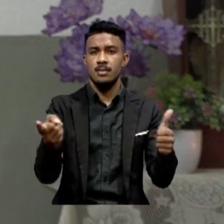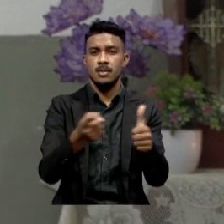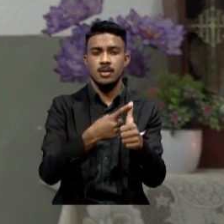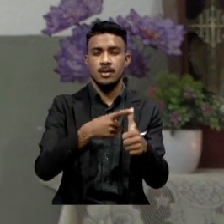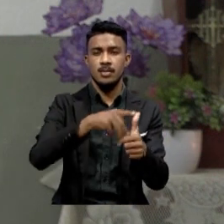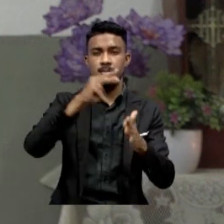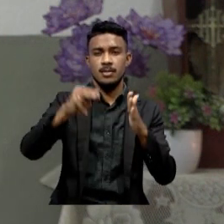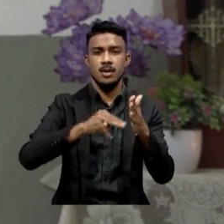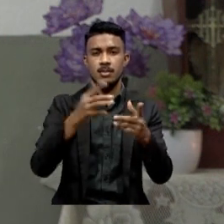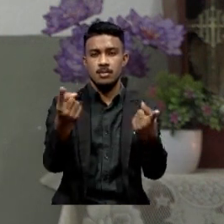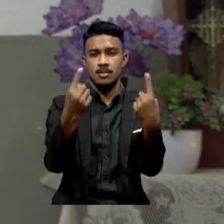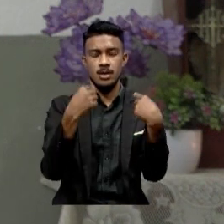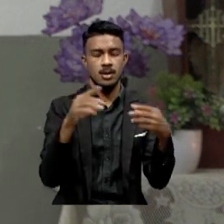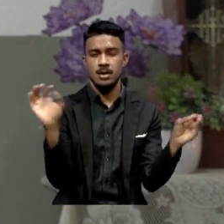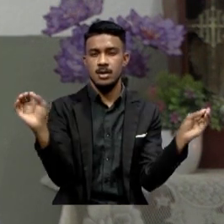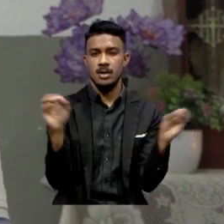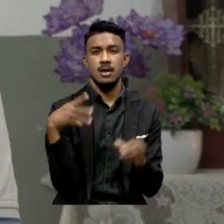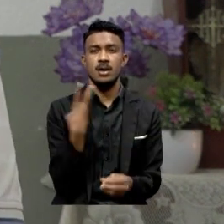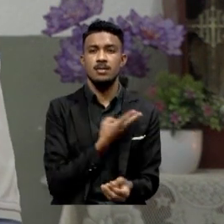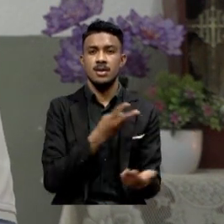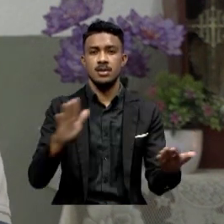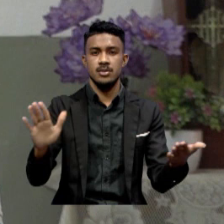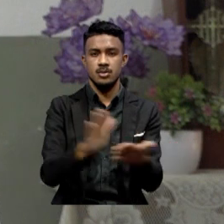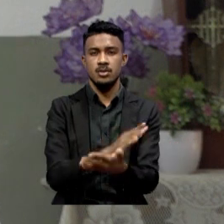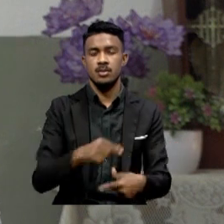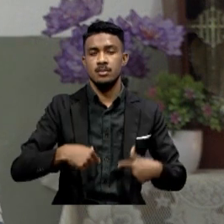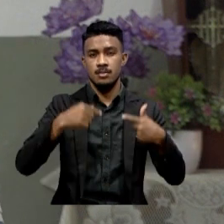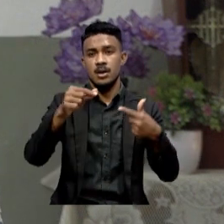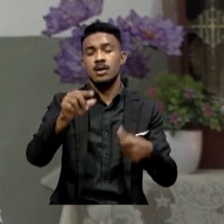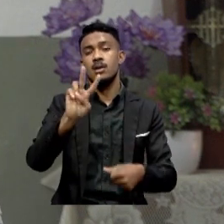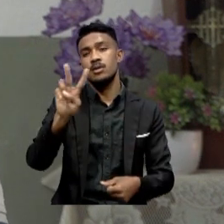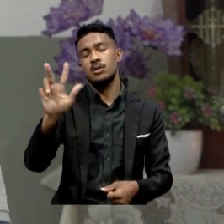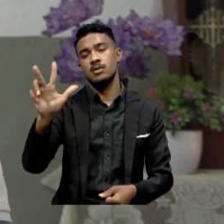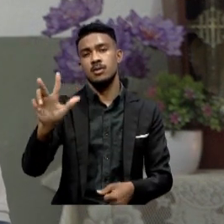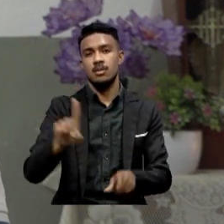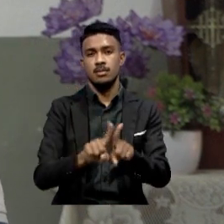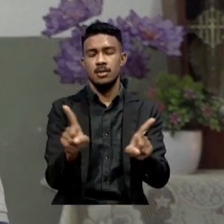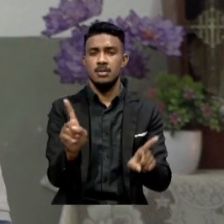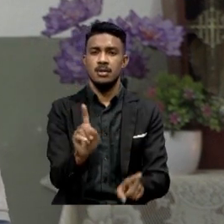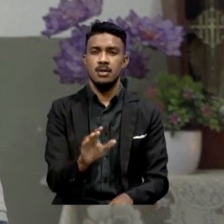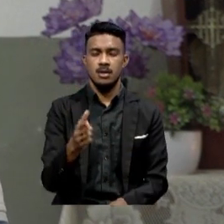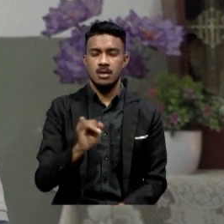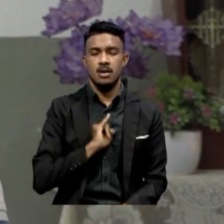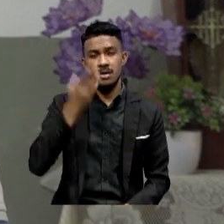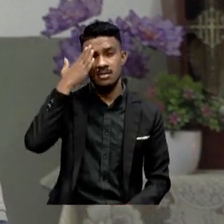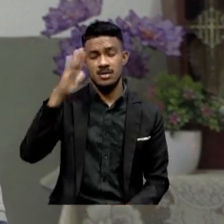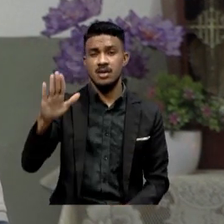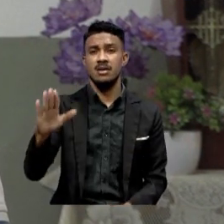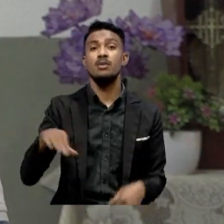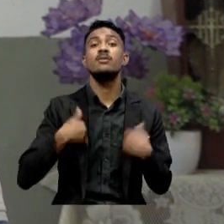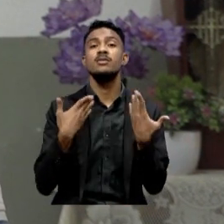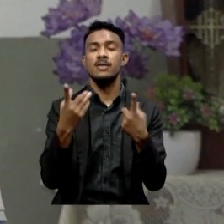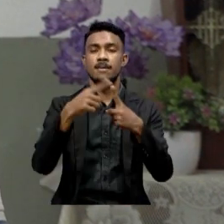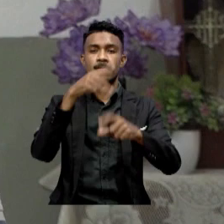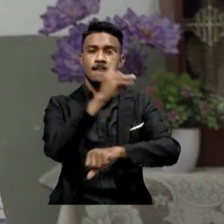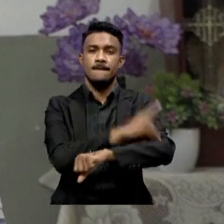lae. Amne surat ne badala rua dala tolu. Ana mas hau latene keta nusa maka to wain loron sira dara to